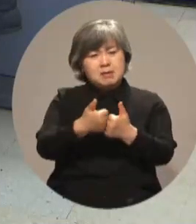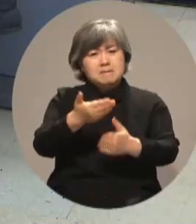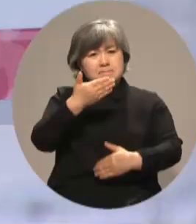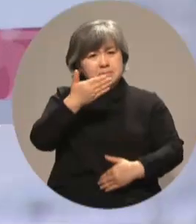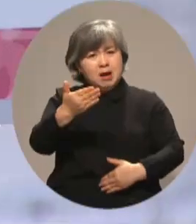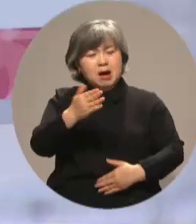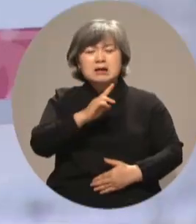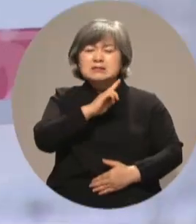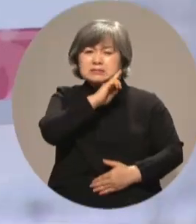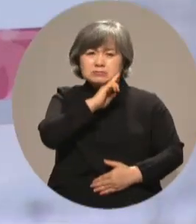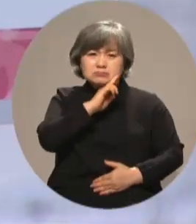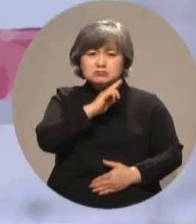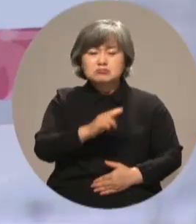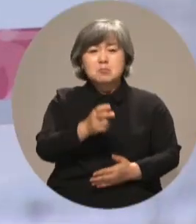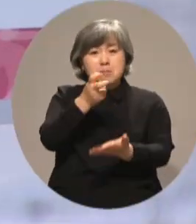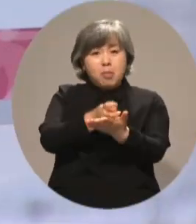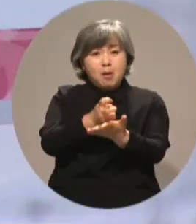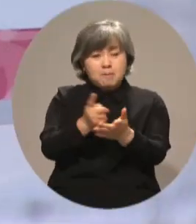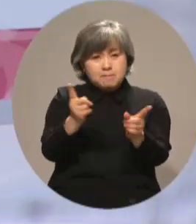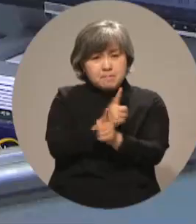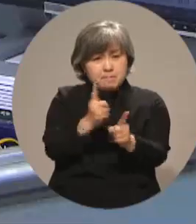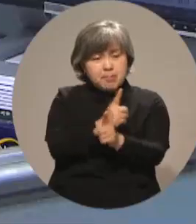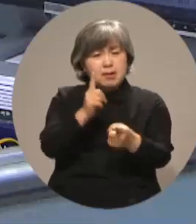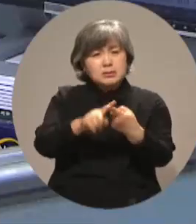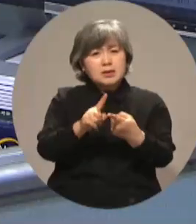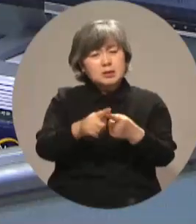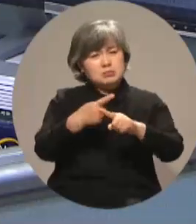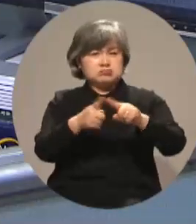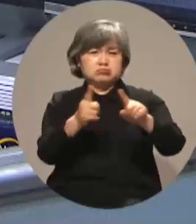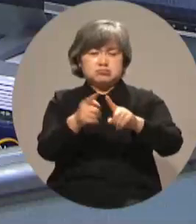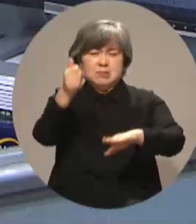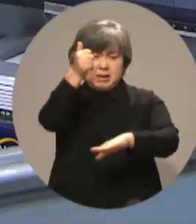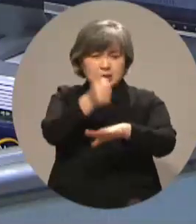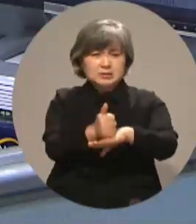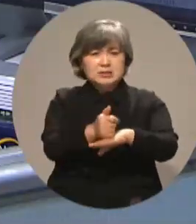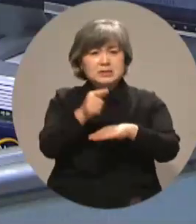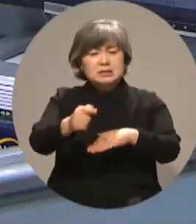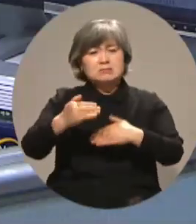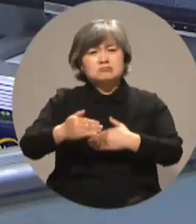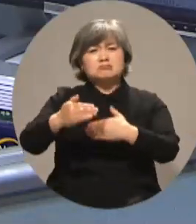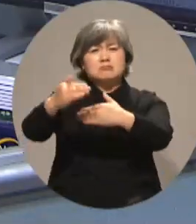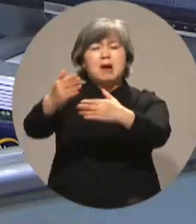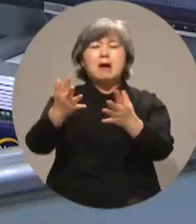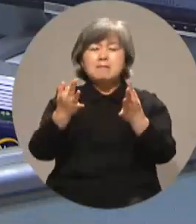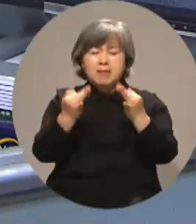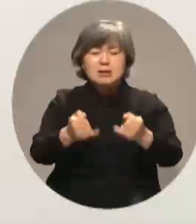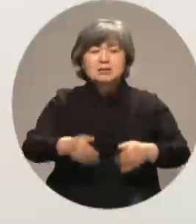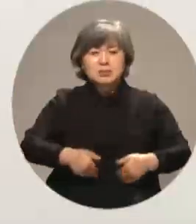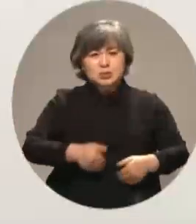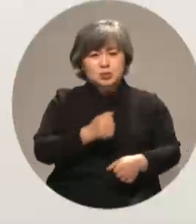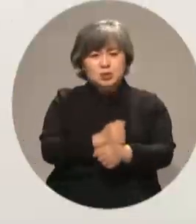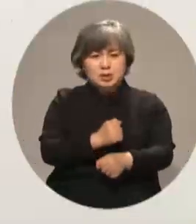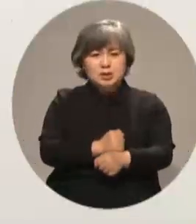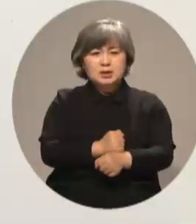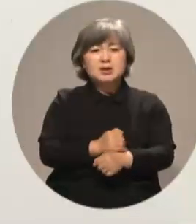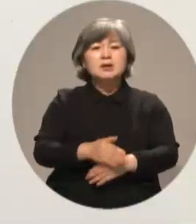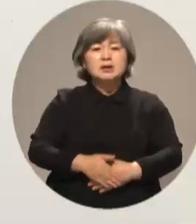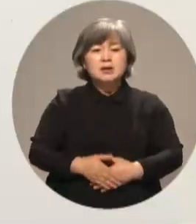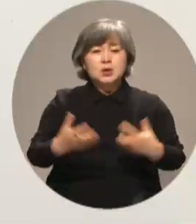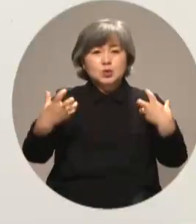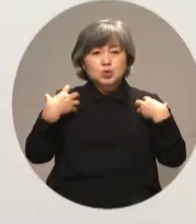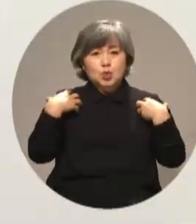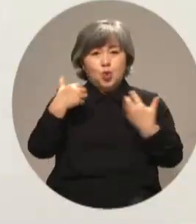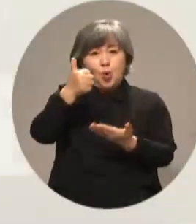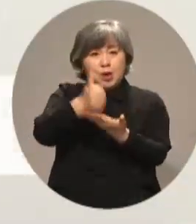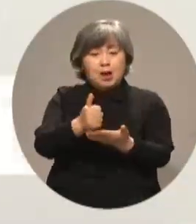의문 인데다 법 개정 이후 타당성 조사까지 거쳐야 할 절차가 적지 않습니다 토브 담당